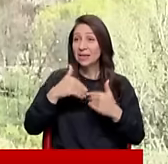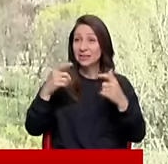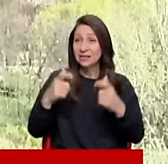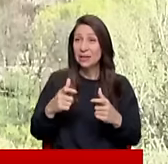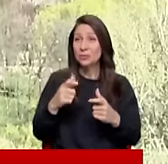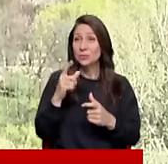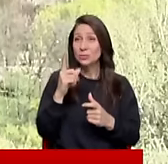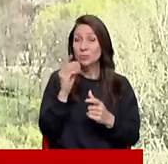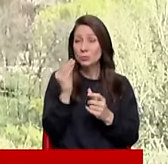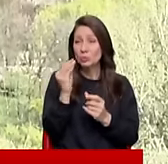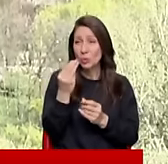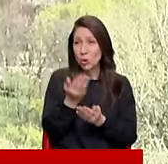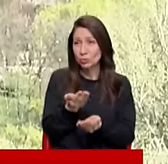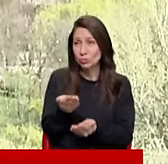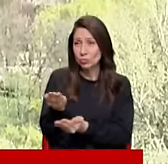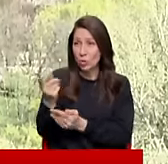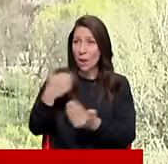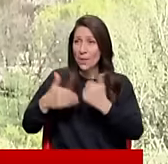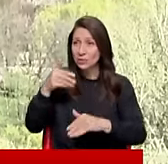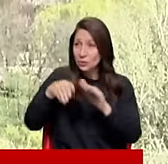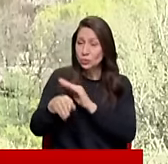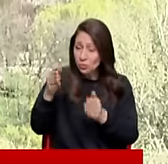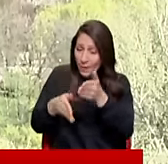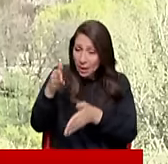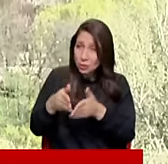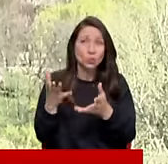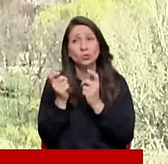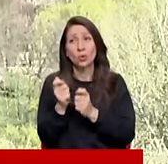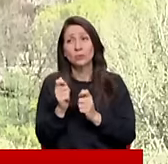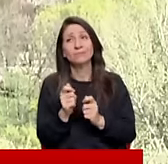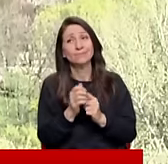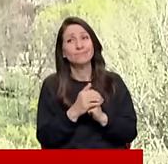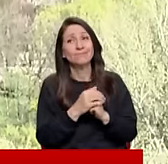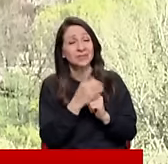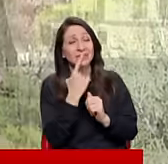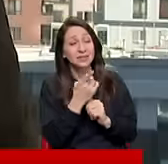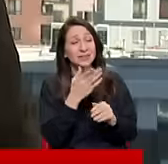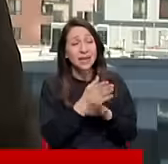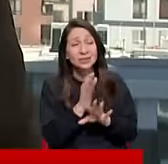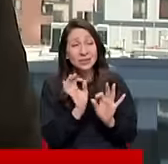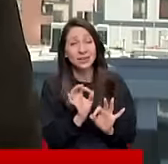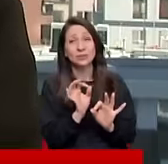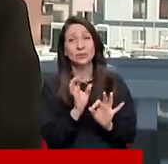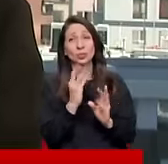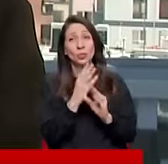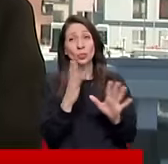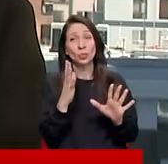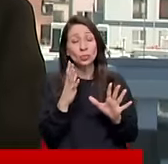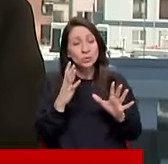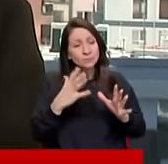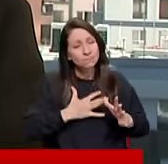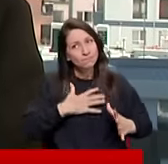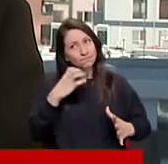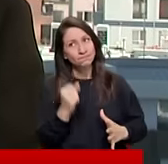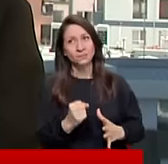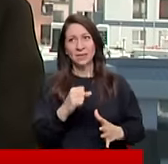ortamında, evet, küçücük bebekler, onların ameliyatlarına giriyorsunuz. Çok, evet, zor. Evet, sizin de dediğiniz gibi gerçekten çok büyük özveri